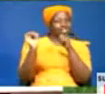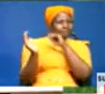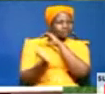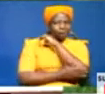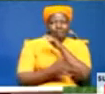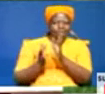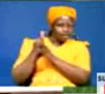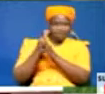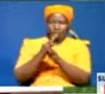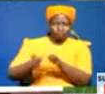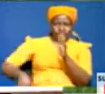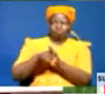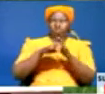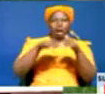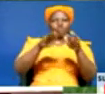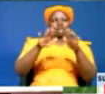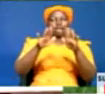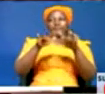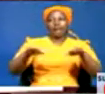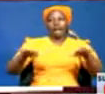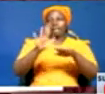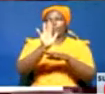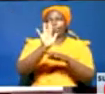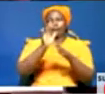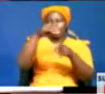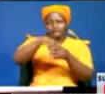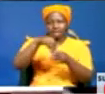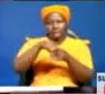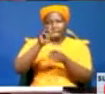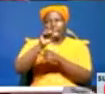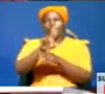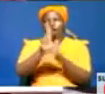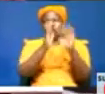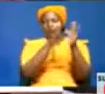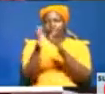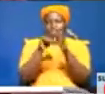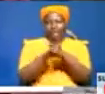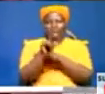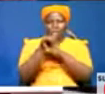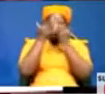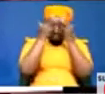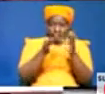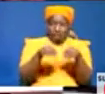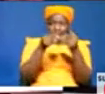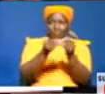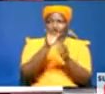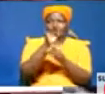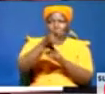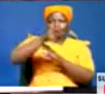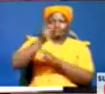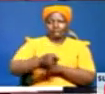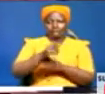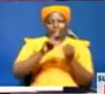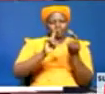kwenye mashamba yao yaliyo katika msitu wa Mau. Katika uamuzi uliotolewa na jopo la majaji watatu, Mohamed Kulo, John